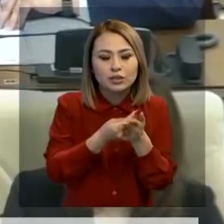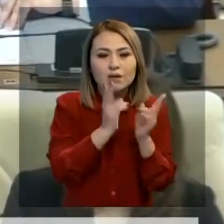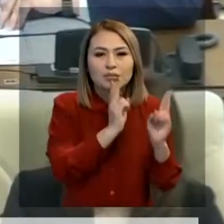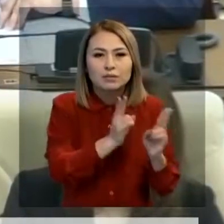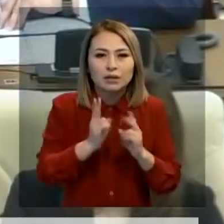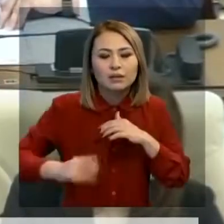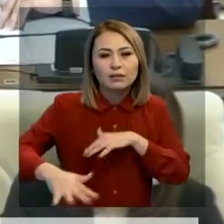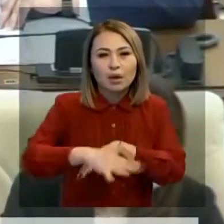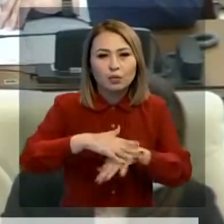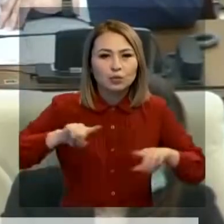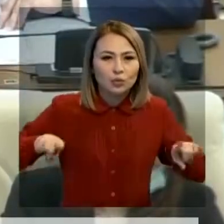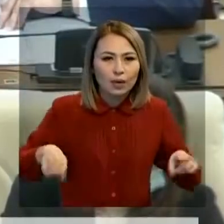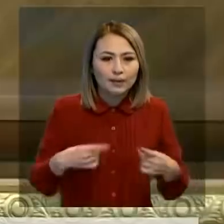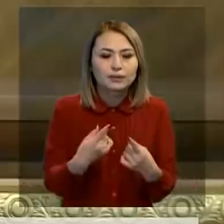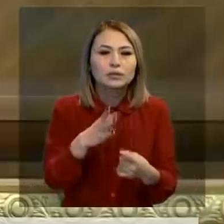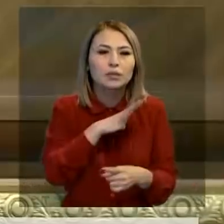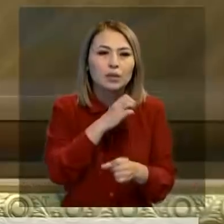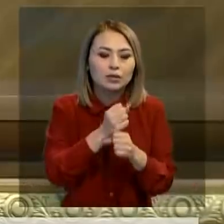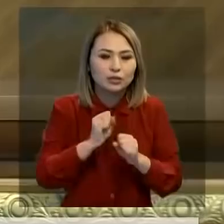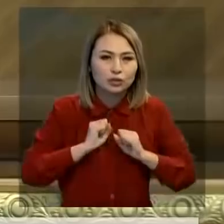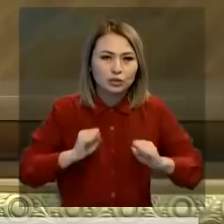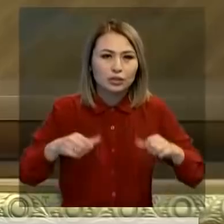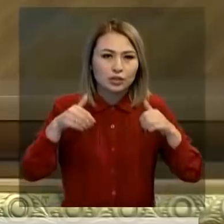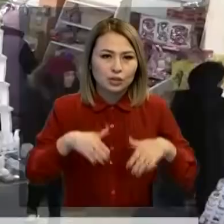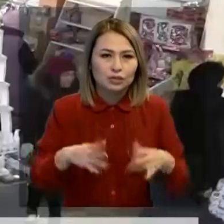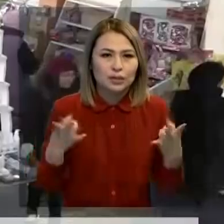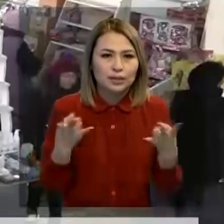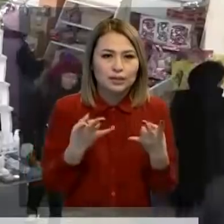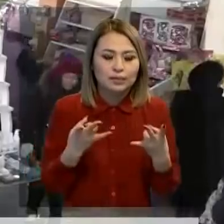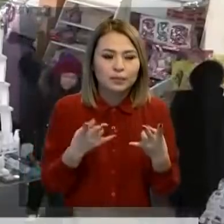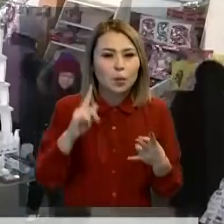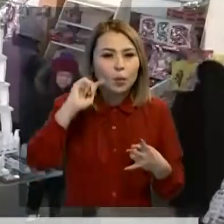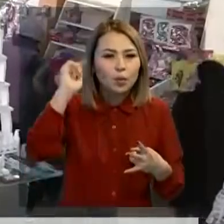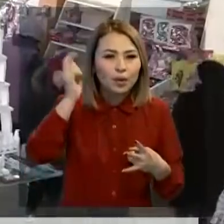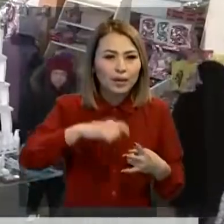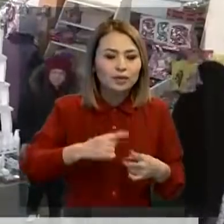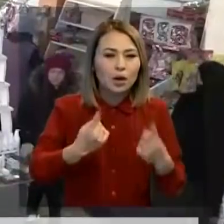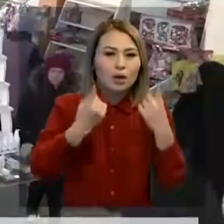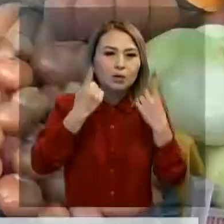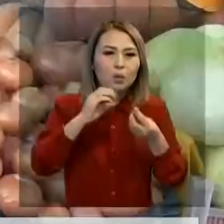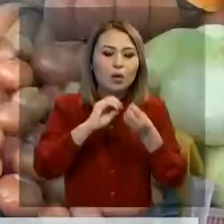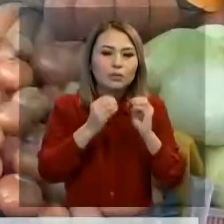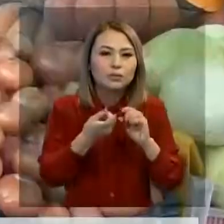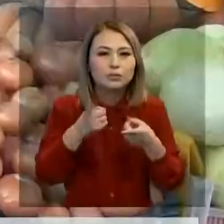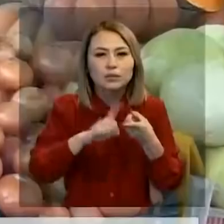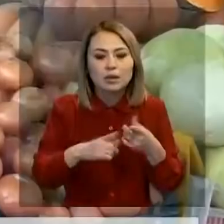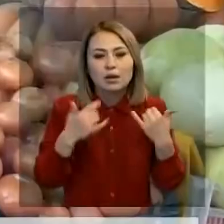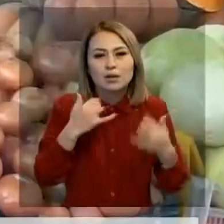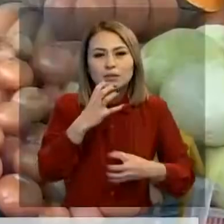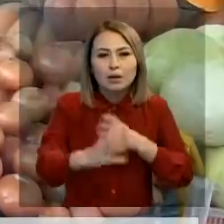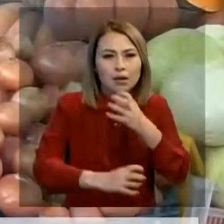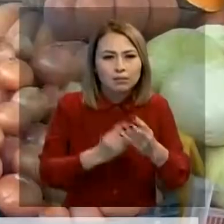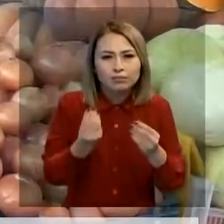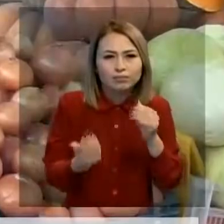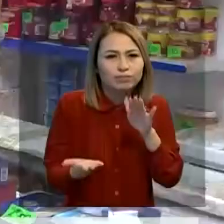дамыту агенттігі осы бағытта батыл шешімдер қабылдауы қажет. Украинадағы ахуалға байланысты қазір әлемді қымбатшылық